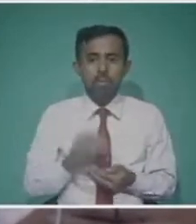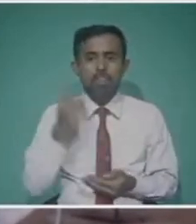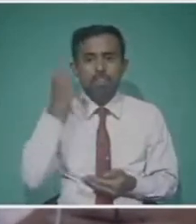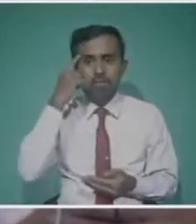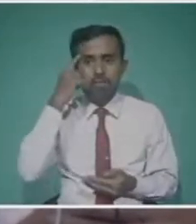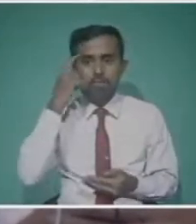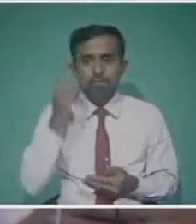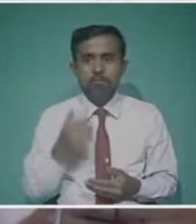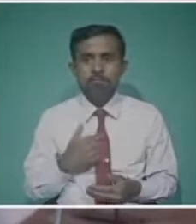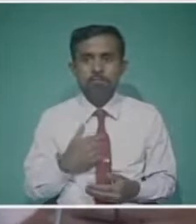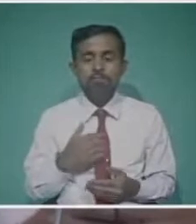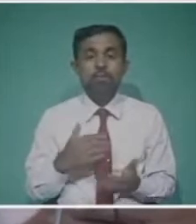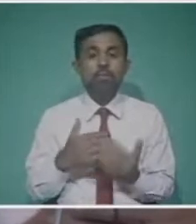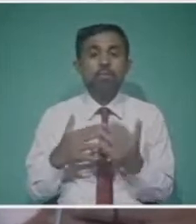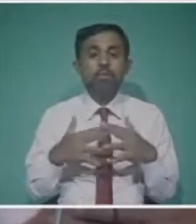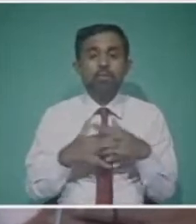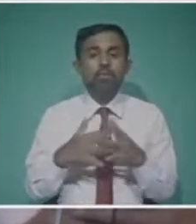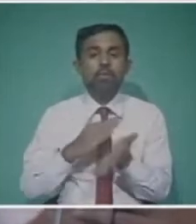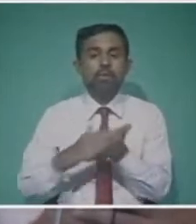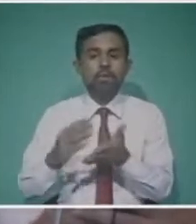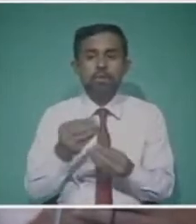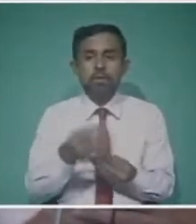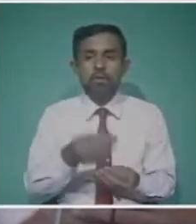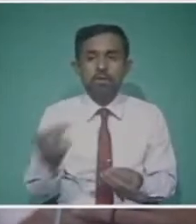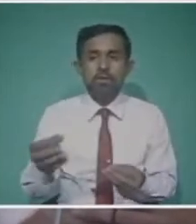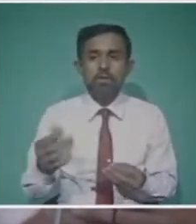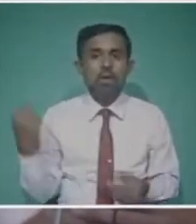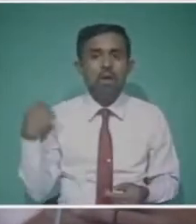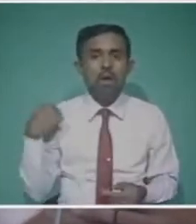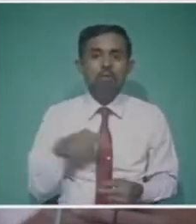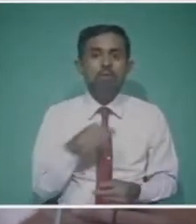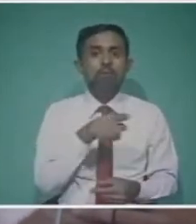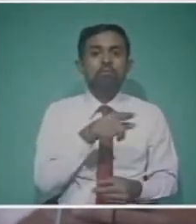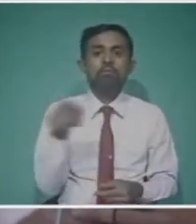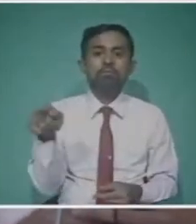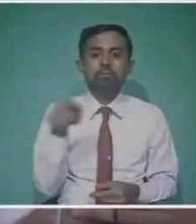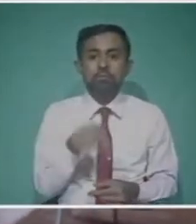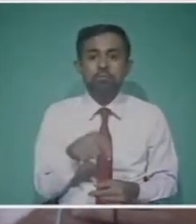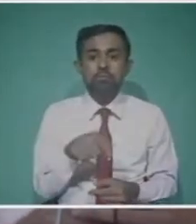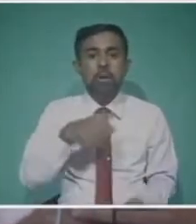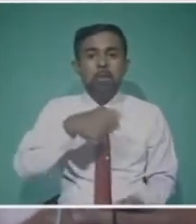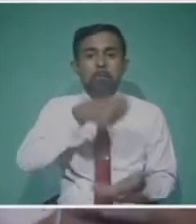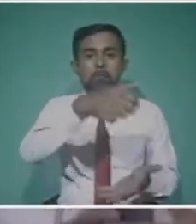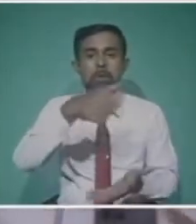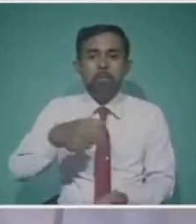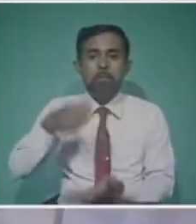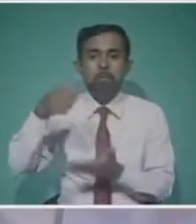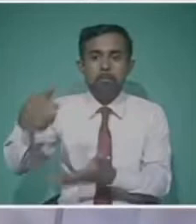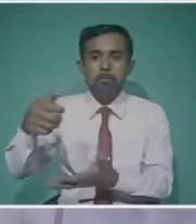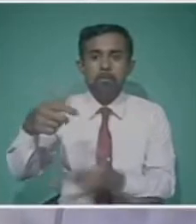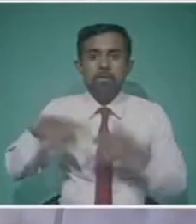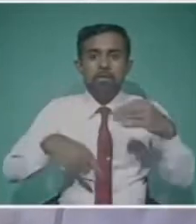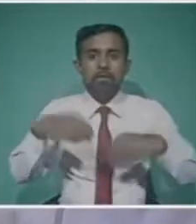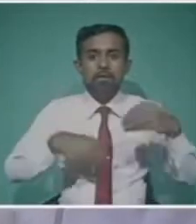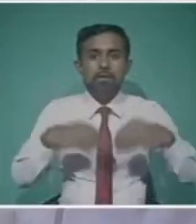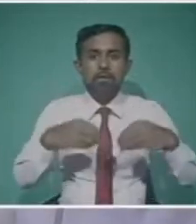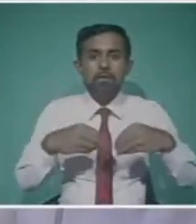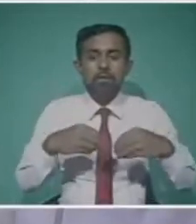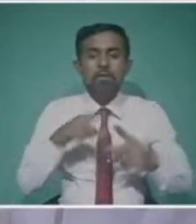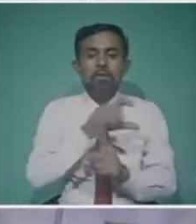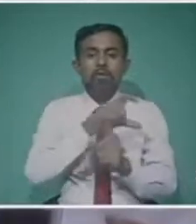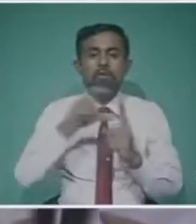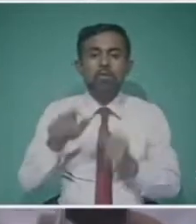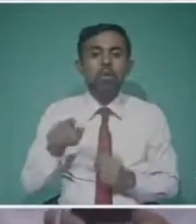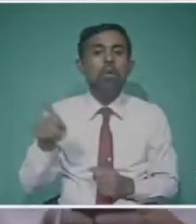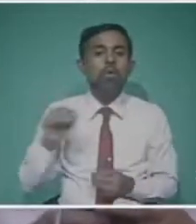දන්නවා සානාධාර බෙදන්න එහෙම නැත්නම් ආවහම යාට මෙයාට ගිහිල්ලා මලු මලු බෙදලා ගිහිල්ලා ඡන්ද ගන්න තියෙන සංස්කෘතිය